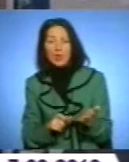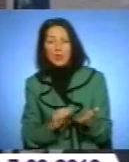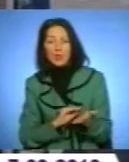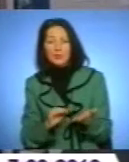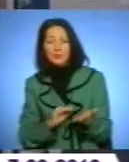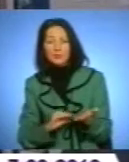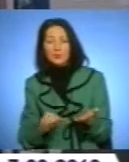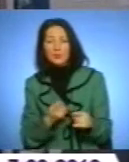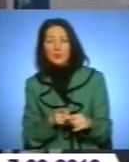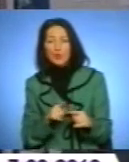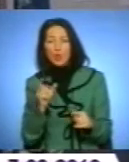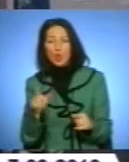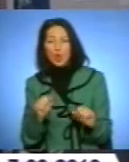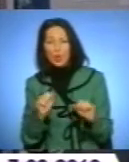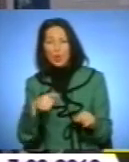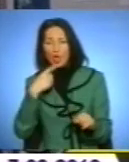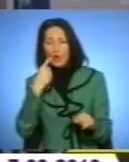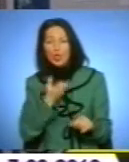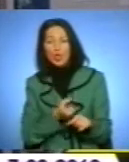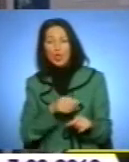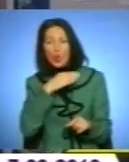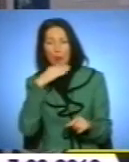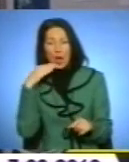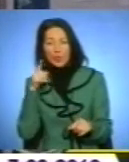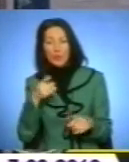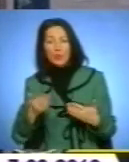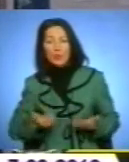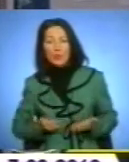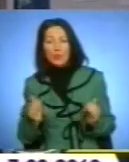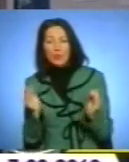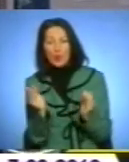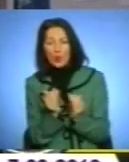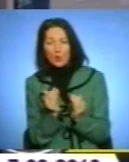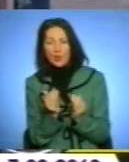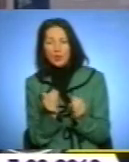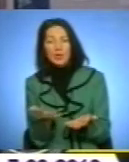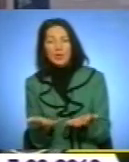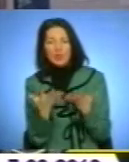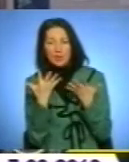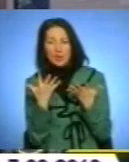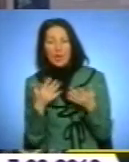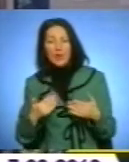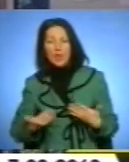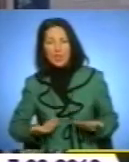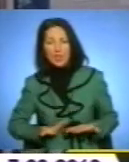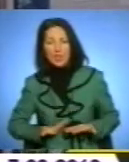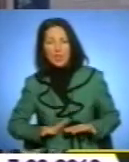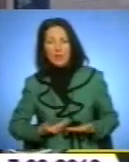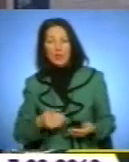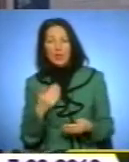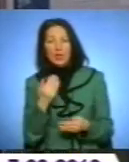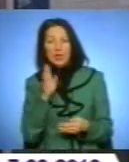людину можна говорити дуже багато. Він прожив дуже коротке, дуже яскраве життя, і